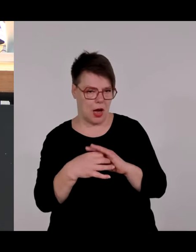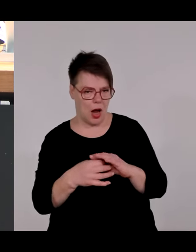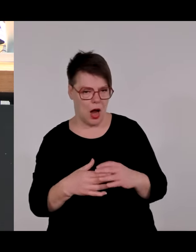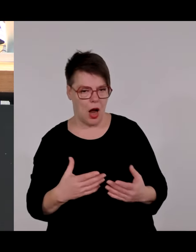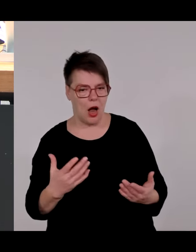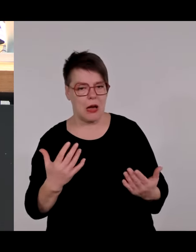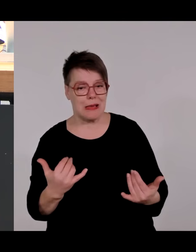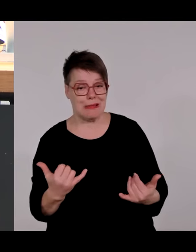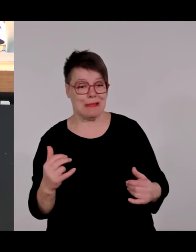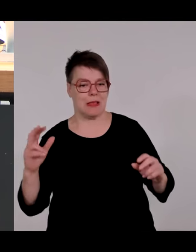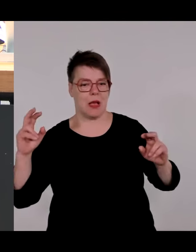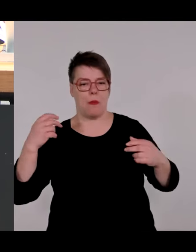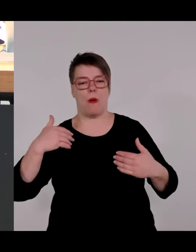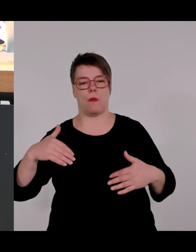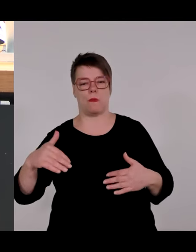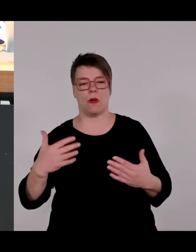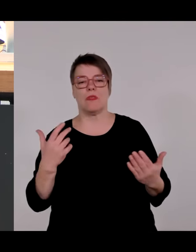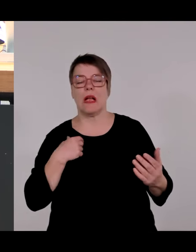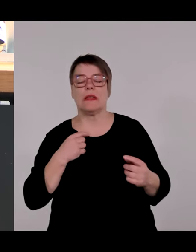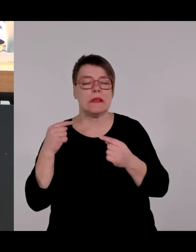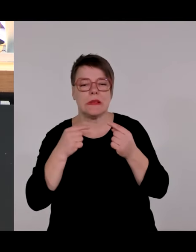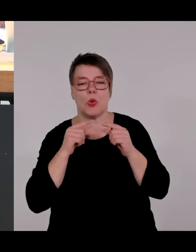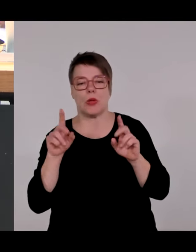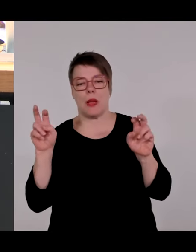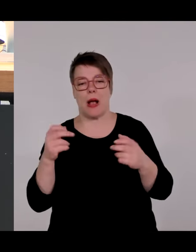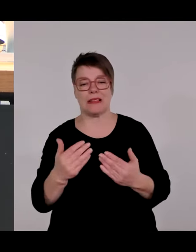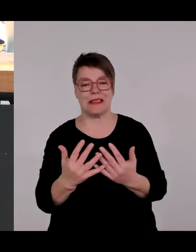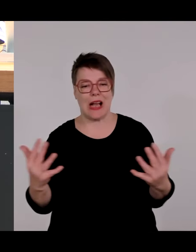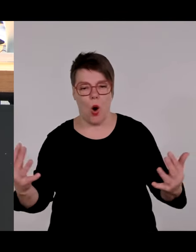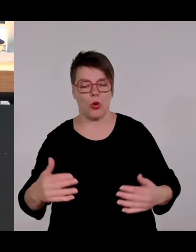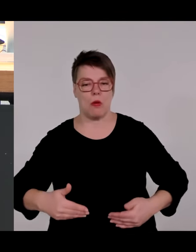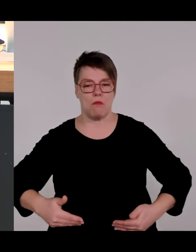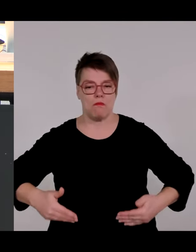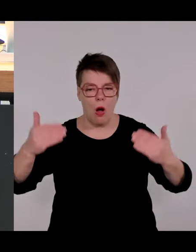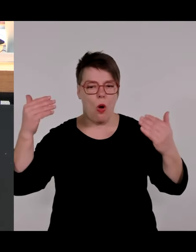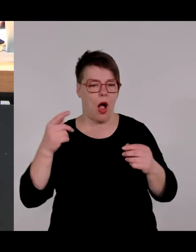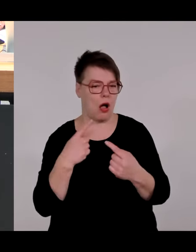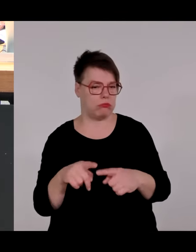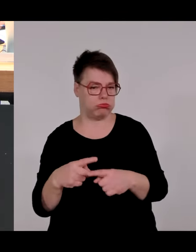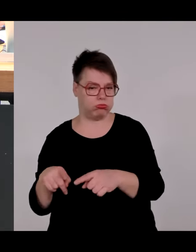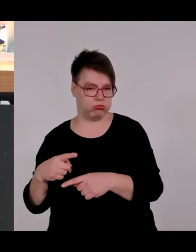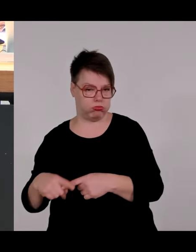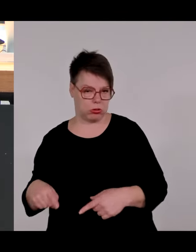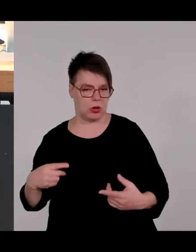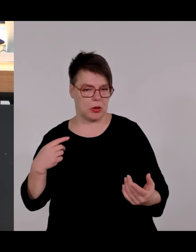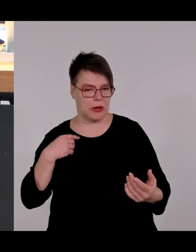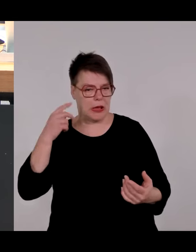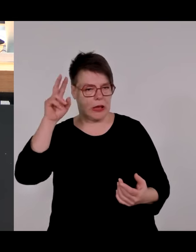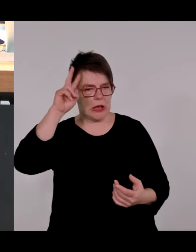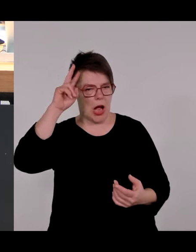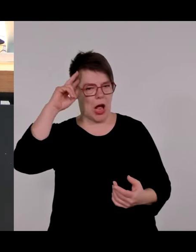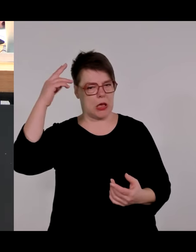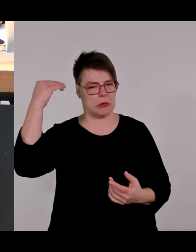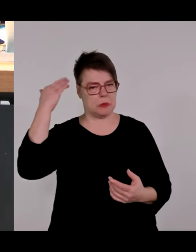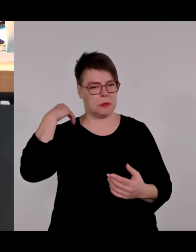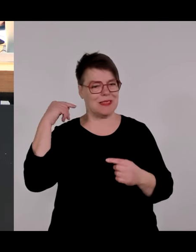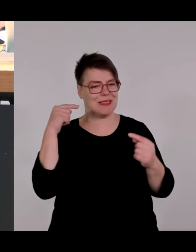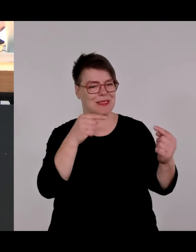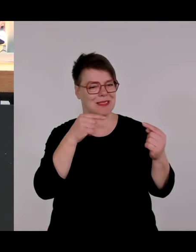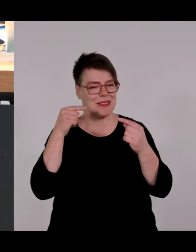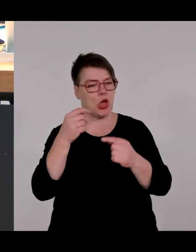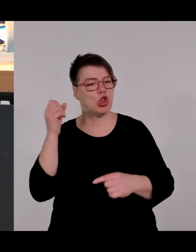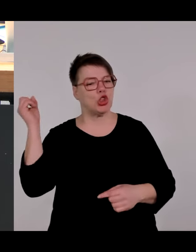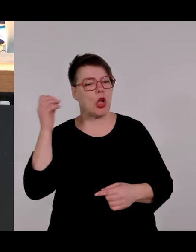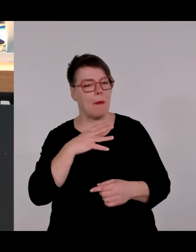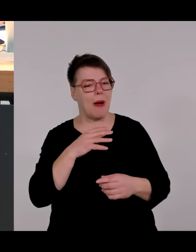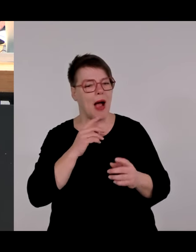das Sommerinterview von Ricarda Lang. Sie wurde gefragt, Frau Lang, trauen Sie